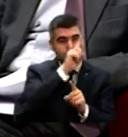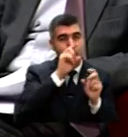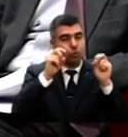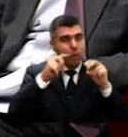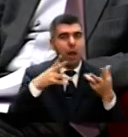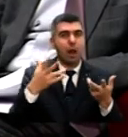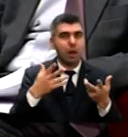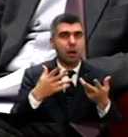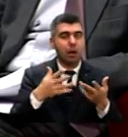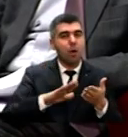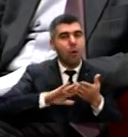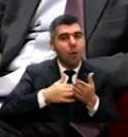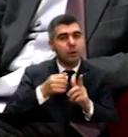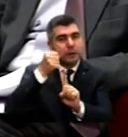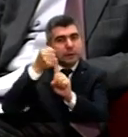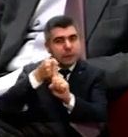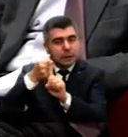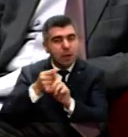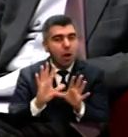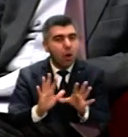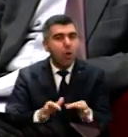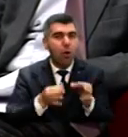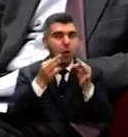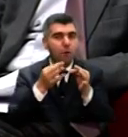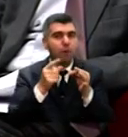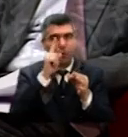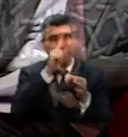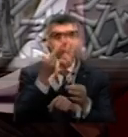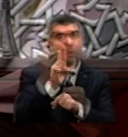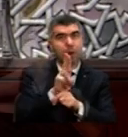وفعلا خاصنا تكون عندنا نتائج من هنا ل 21 ان شاء الله.